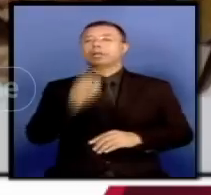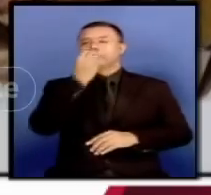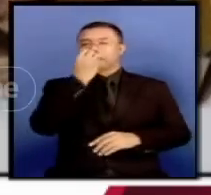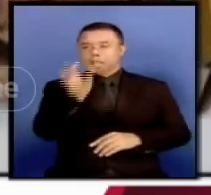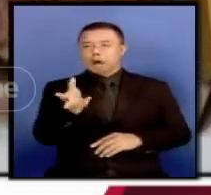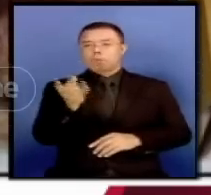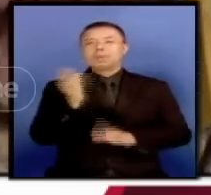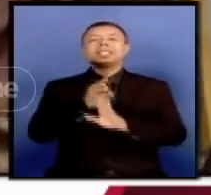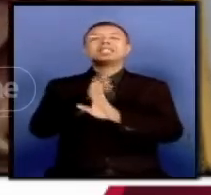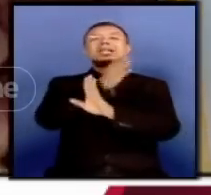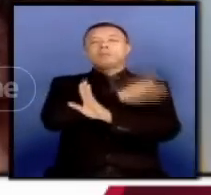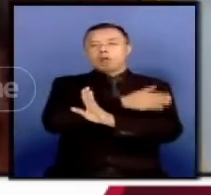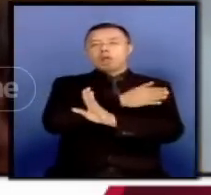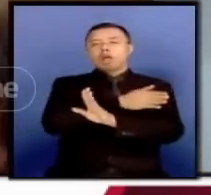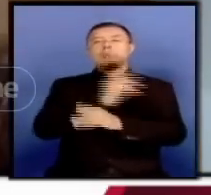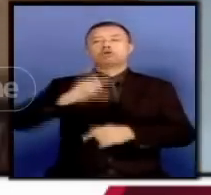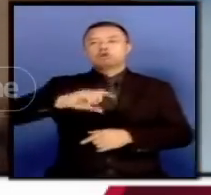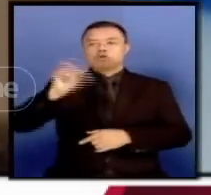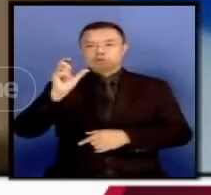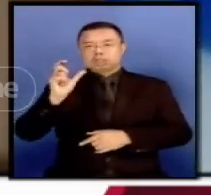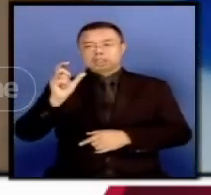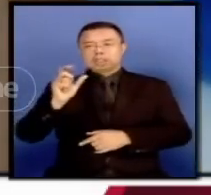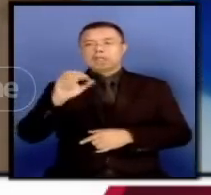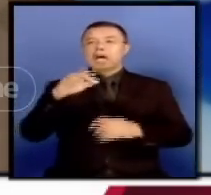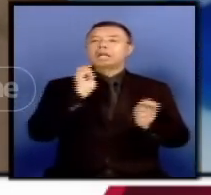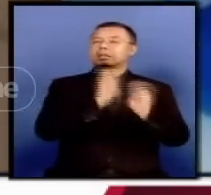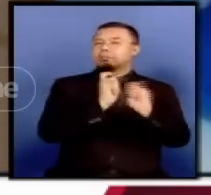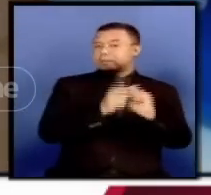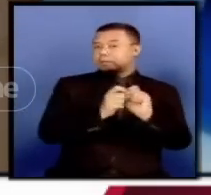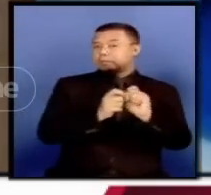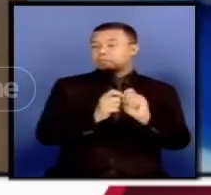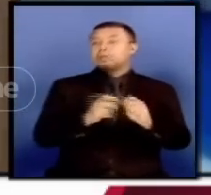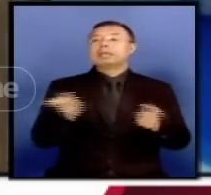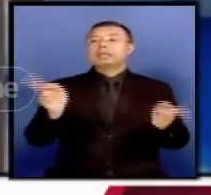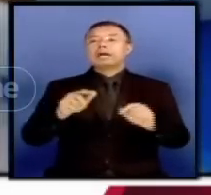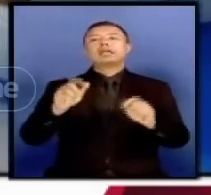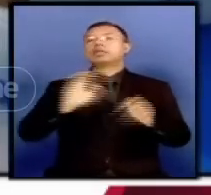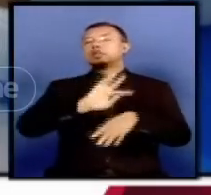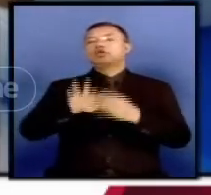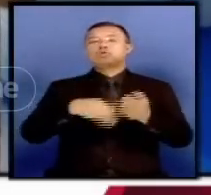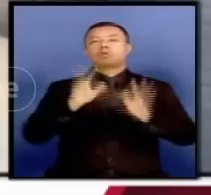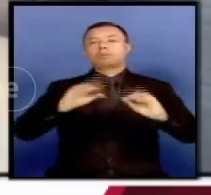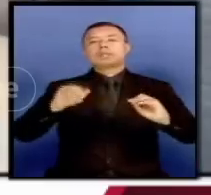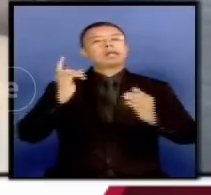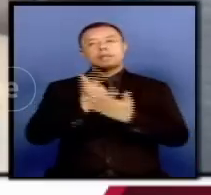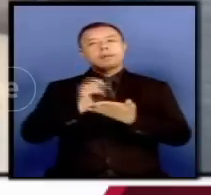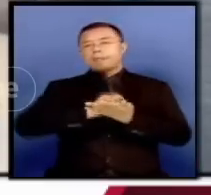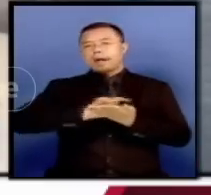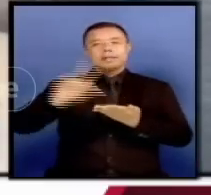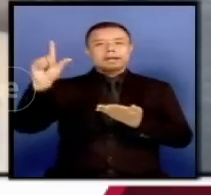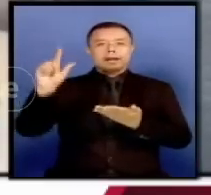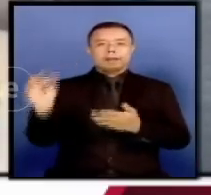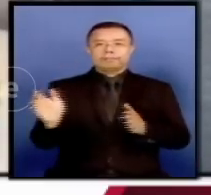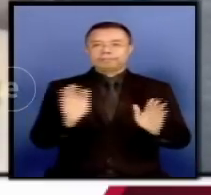diberitahukan jauh-jauh hari sebelum Idul Fitri itu berlangsung, sehingga melancarkan kerja